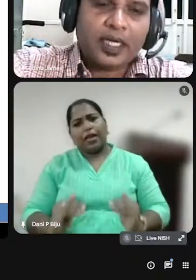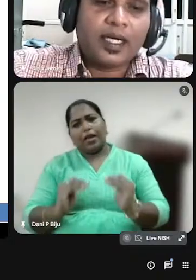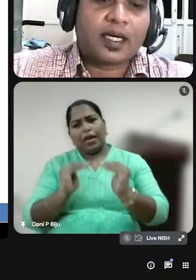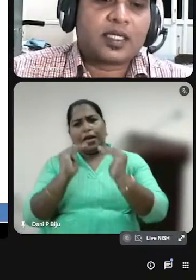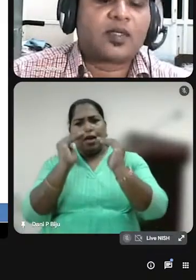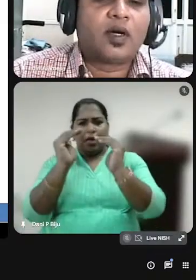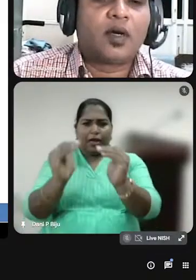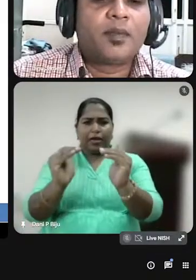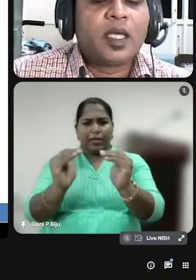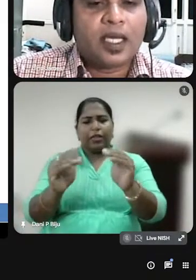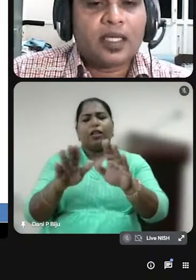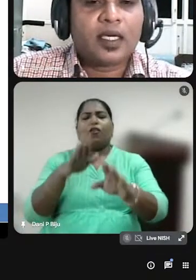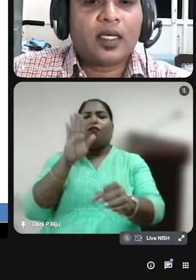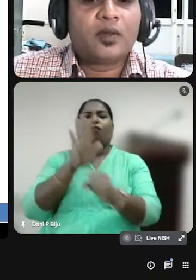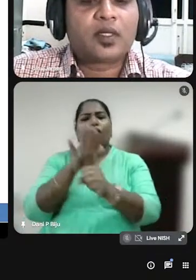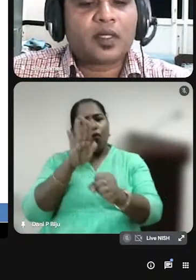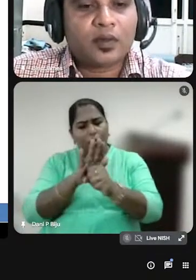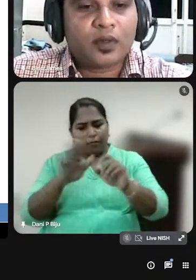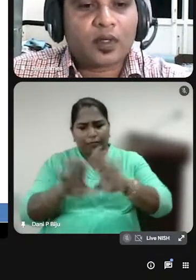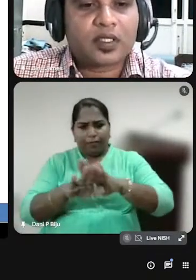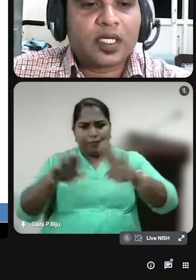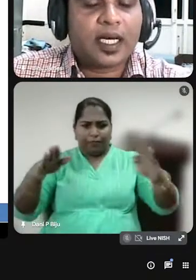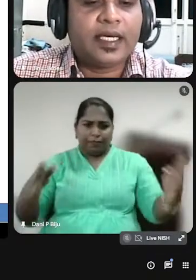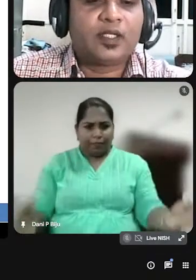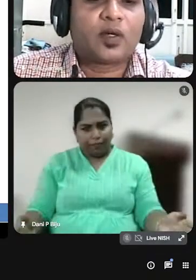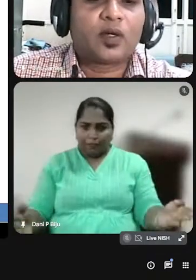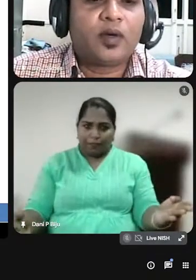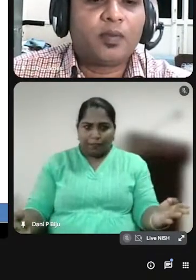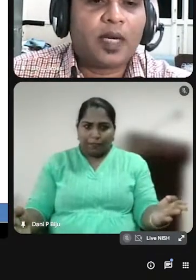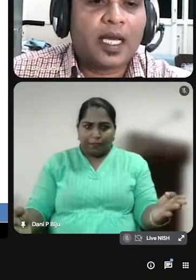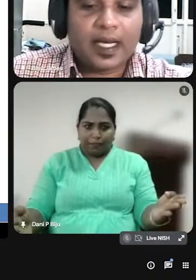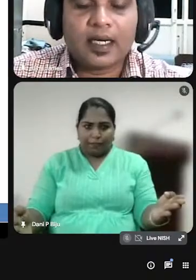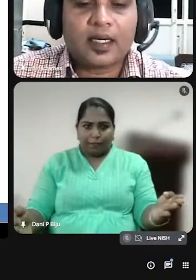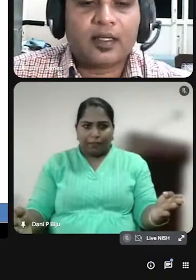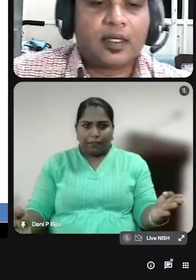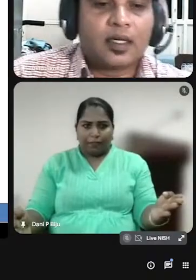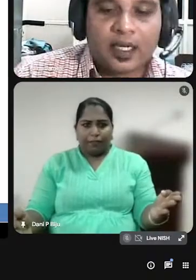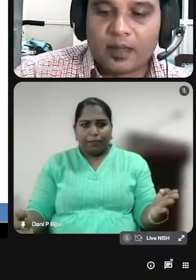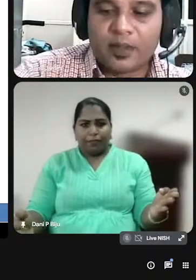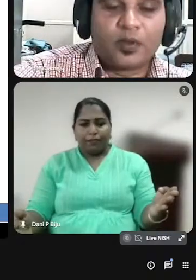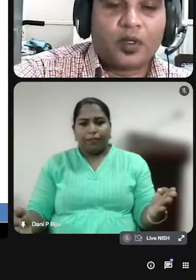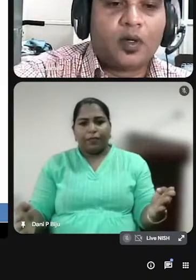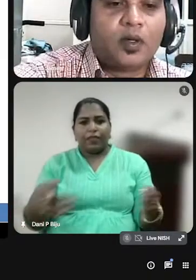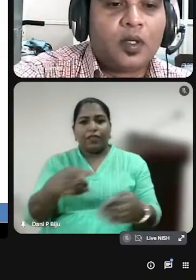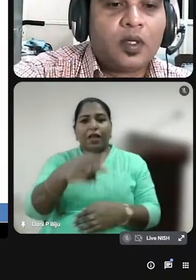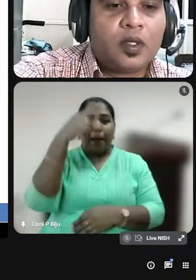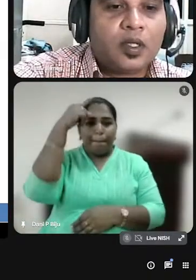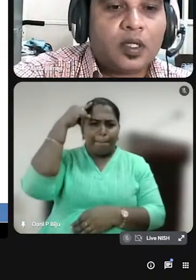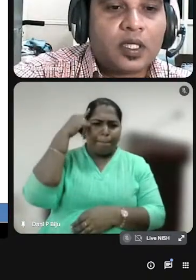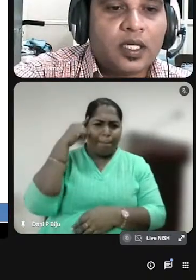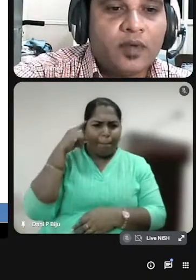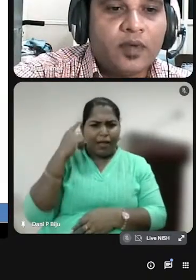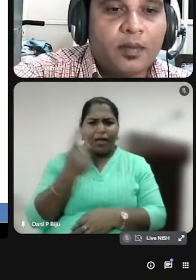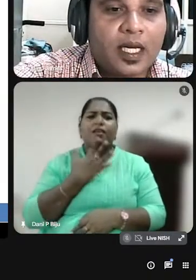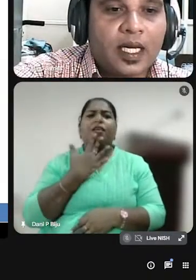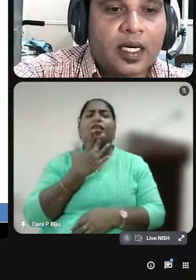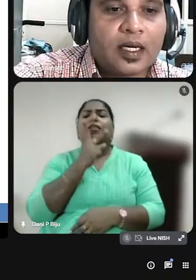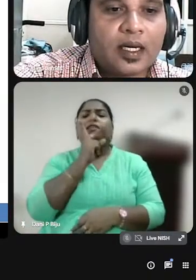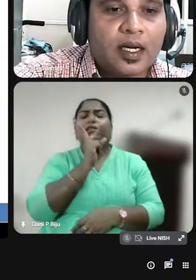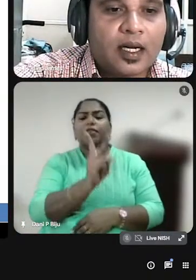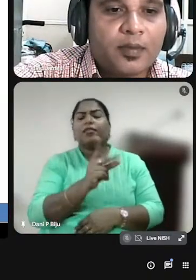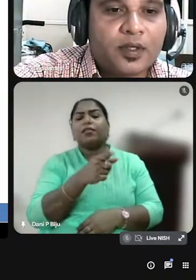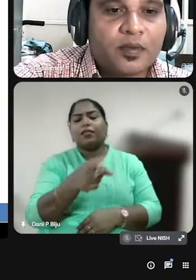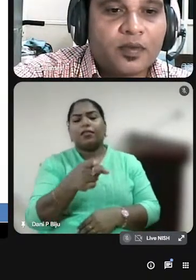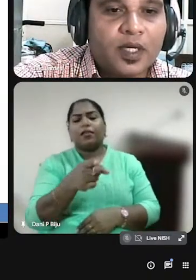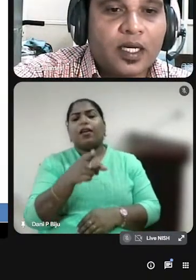ഒരു തടിയുടെ കഷ്ണമാവാം, എന്തെങ്കിലും ഒരു കുറച്ച് ഹൈറ്റ് ഉള്ള ഒരു ബ്ലാക്ക് കളറിൽ നിങ്ങൾക്ക് കാണാൻ പറ്റില്ല. നിങ്ങൾക്ക് ഇവിടെ ബ്ലാക്ക്